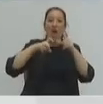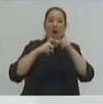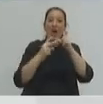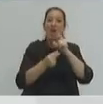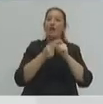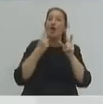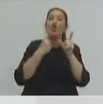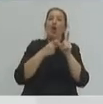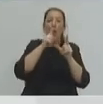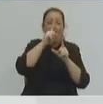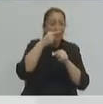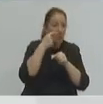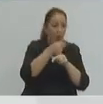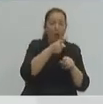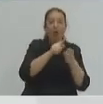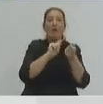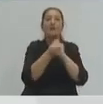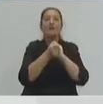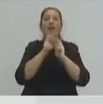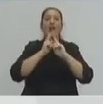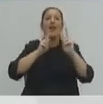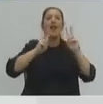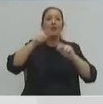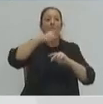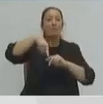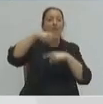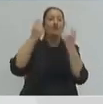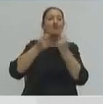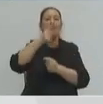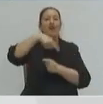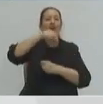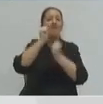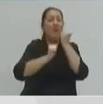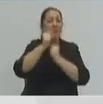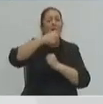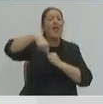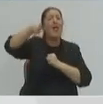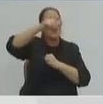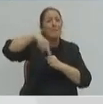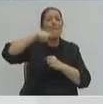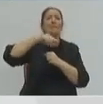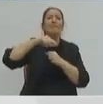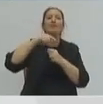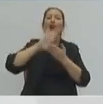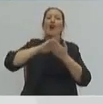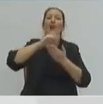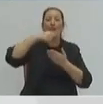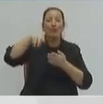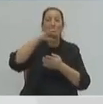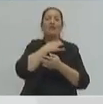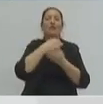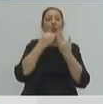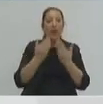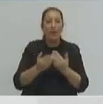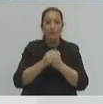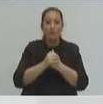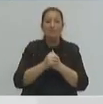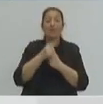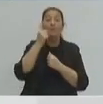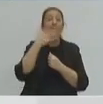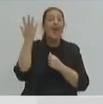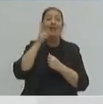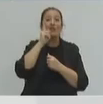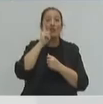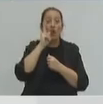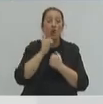elektrik üreten tesisi içinde emeği geçen tüm arkadaşlarımıza teşekkür etmek istiyorum. Bir de en son,